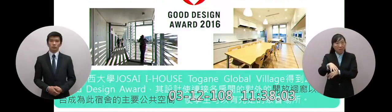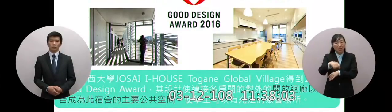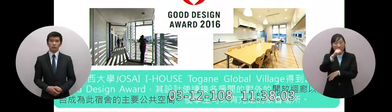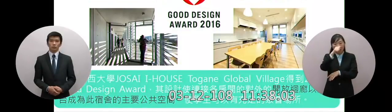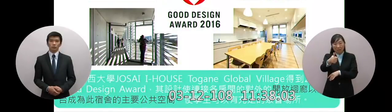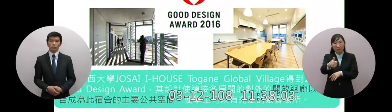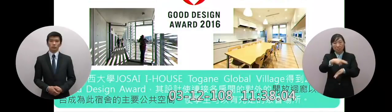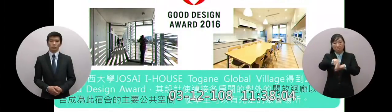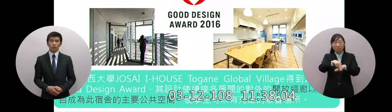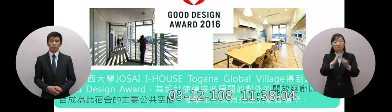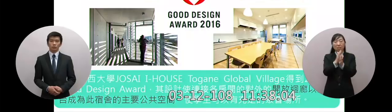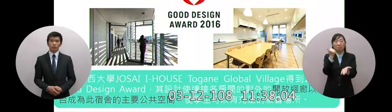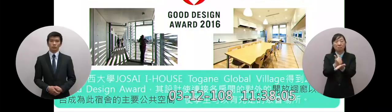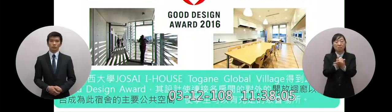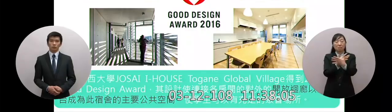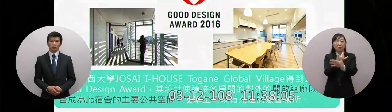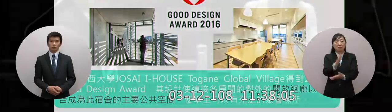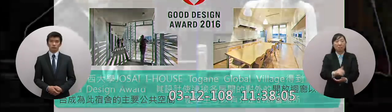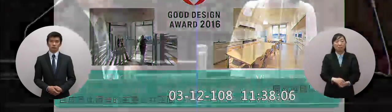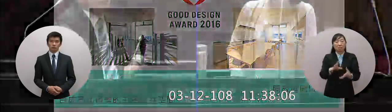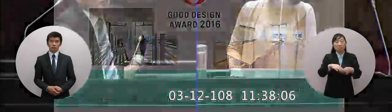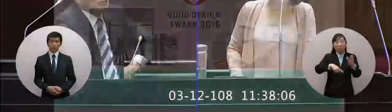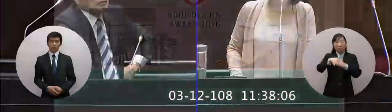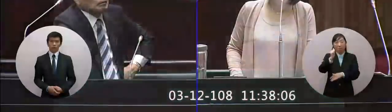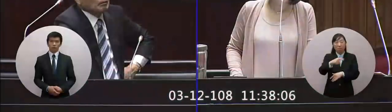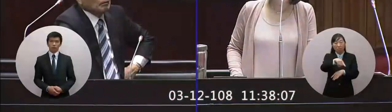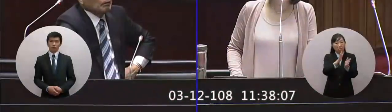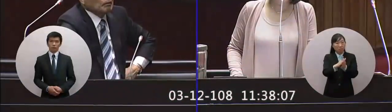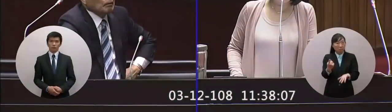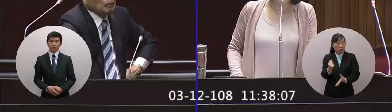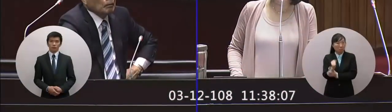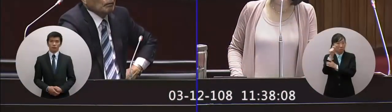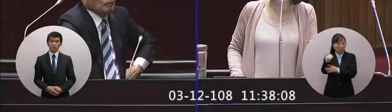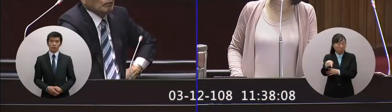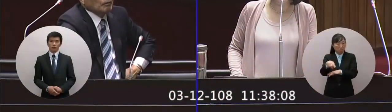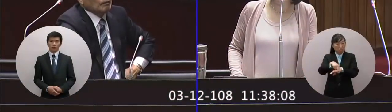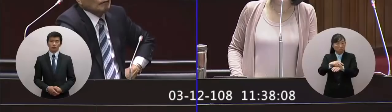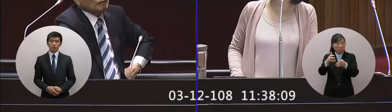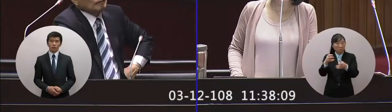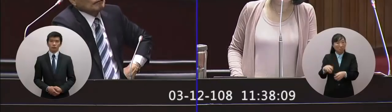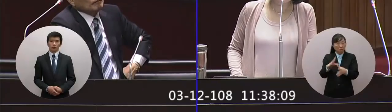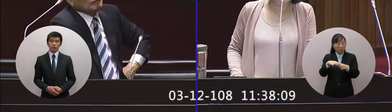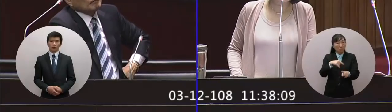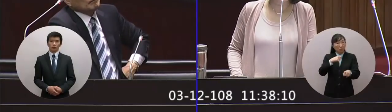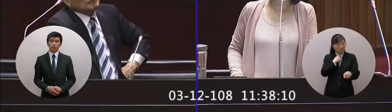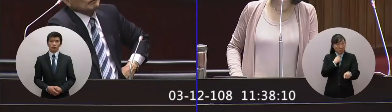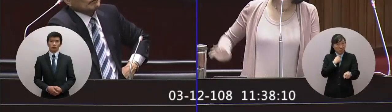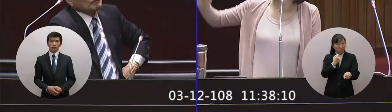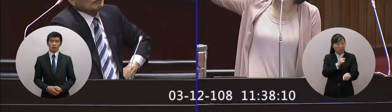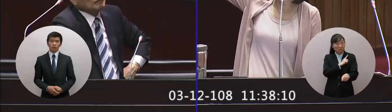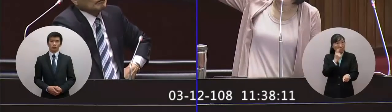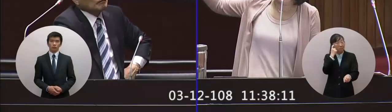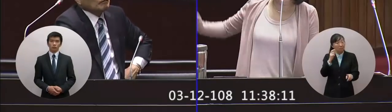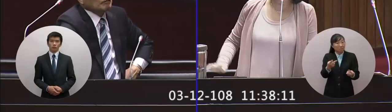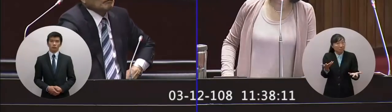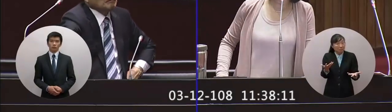Good Design 大奖。我想院长非常支持 Design Thinking， 那给台湾什么样的启发呢？下一页。